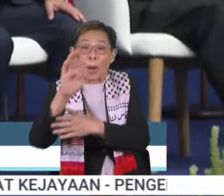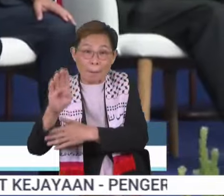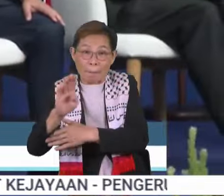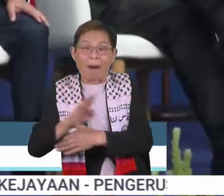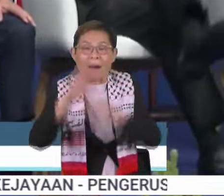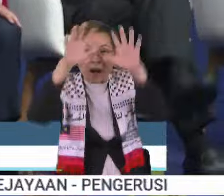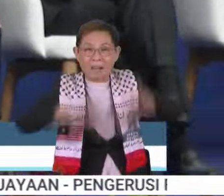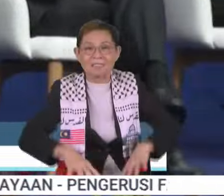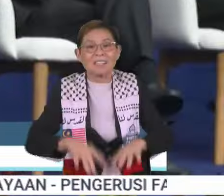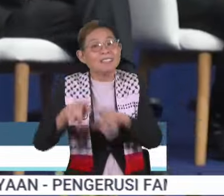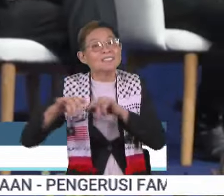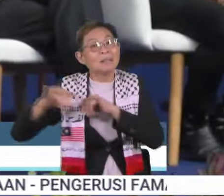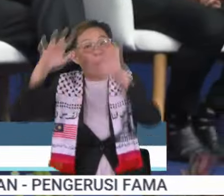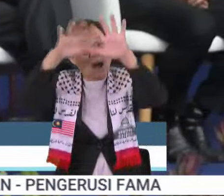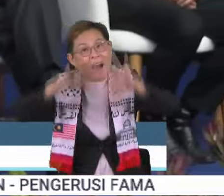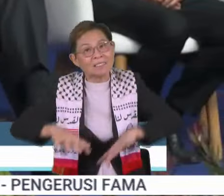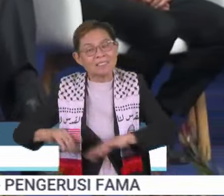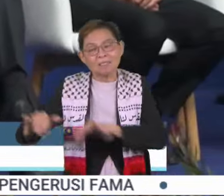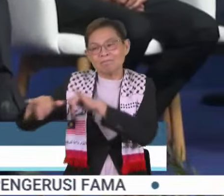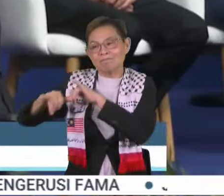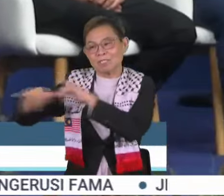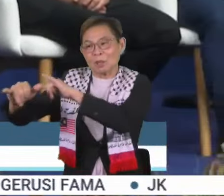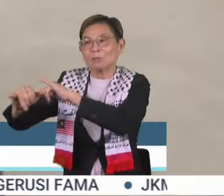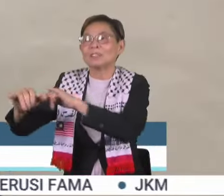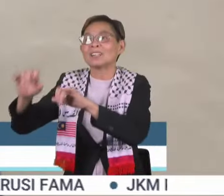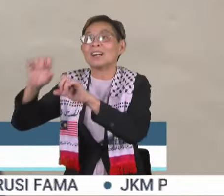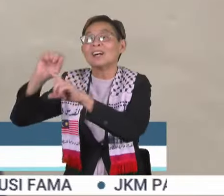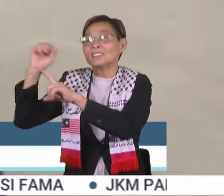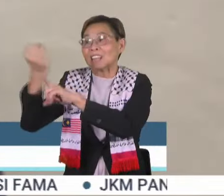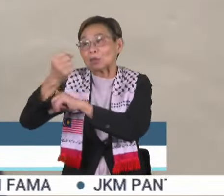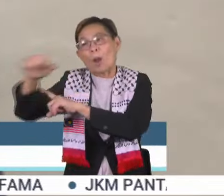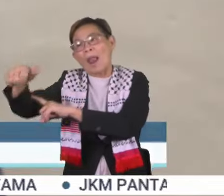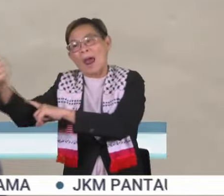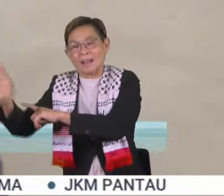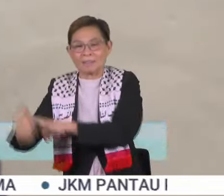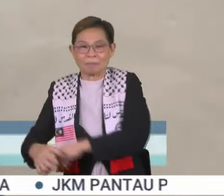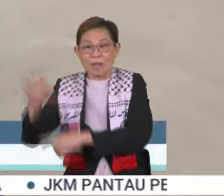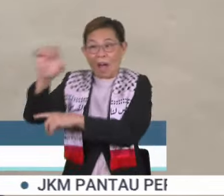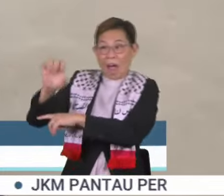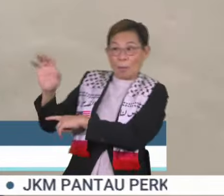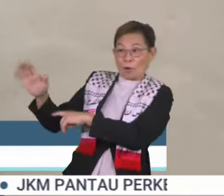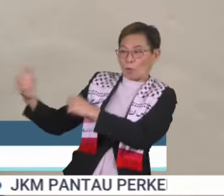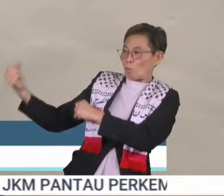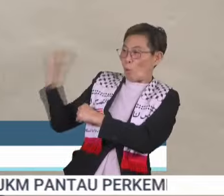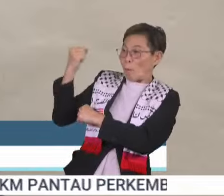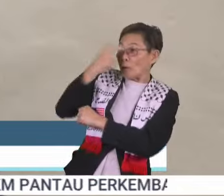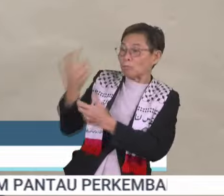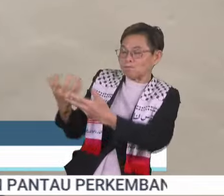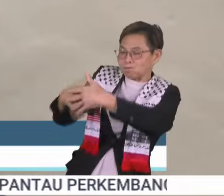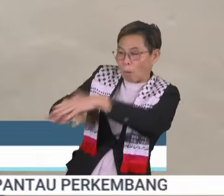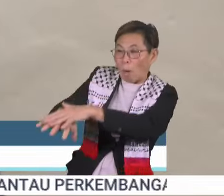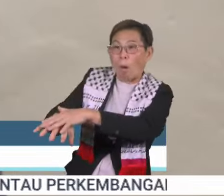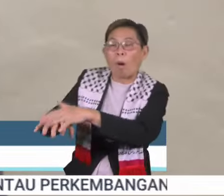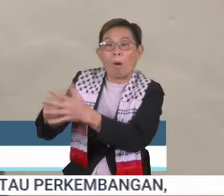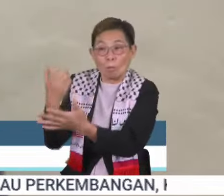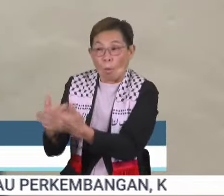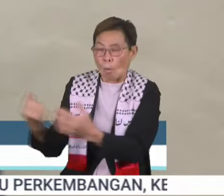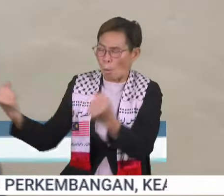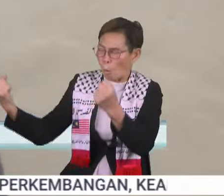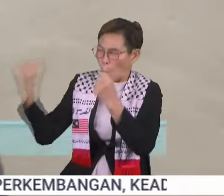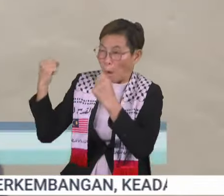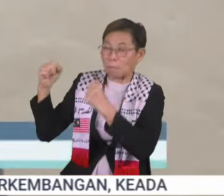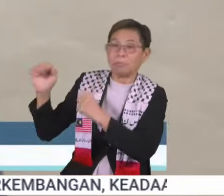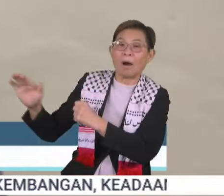sama tinggi dengan kesatuan negara lain. Kesatuan Eropah kuat kerana mereka mempunyai integrasi ekonomi yang cukup